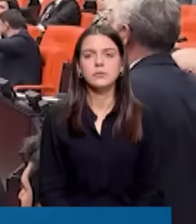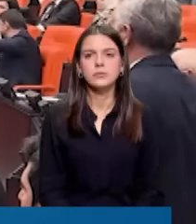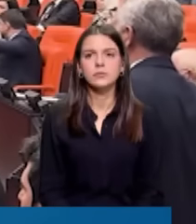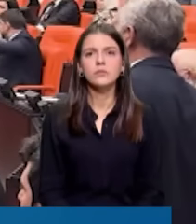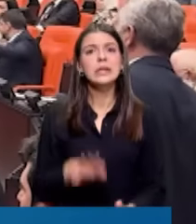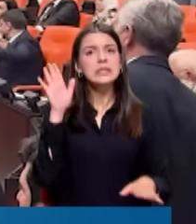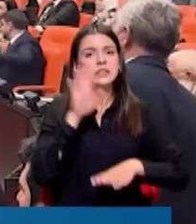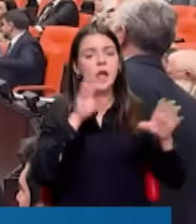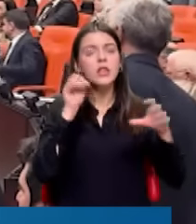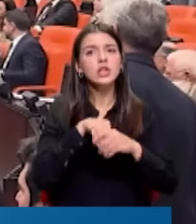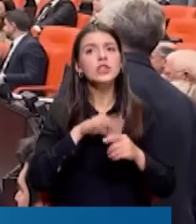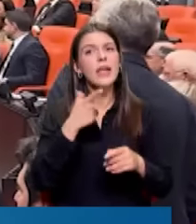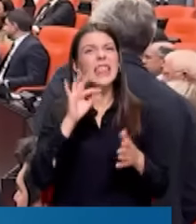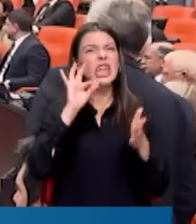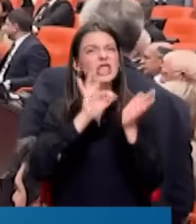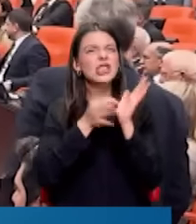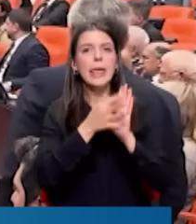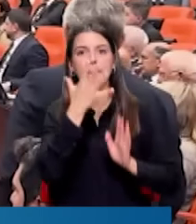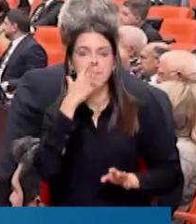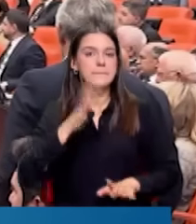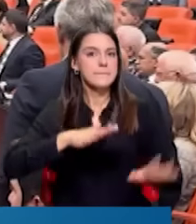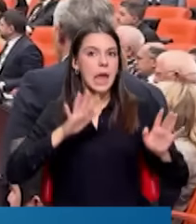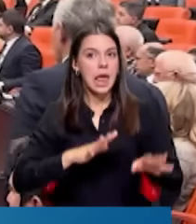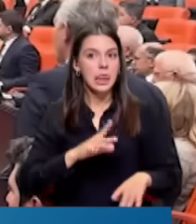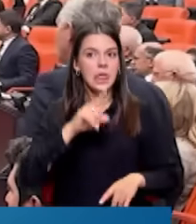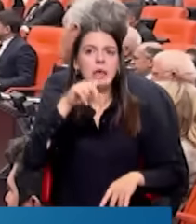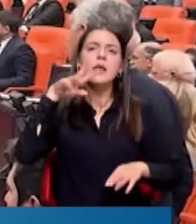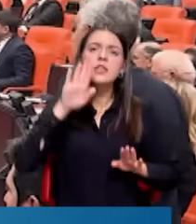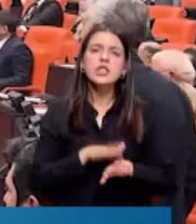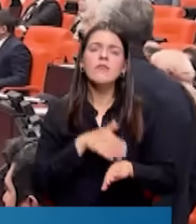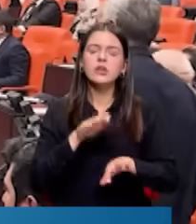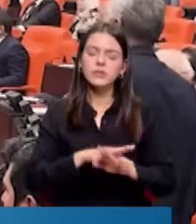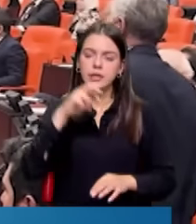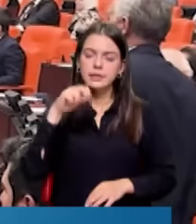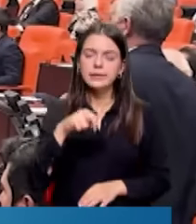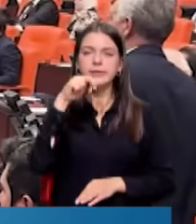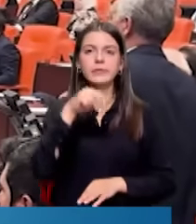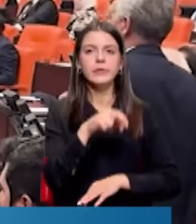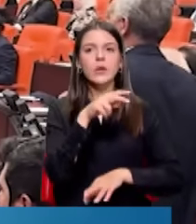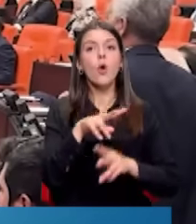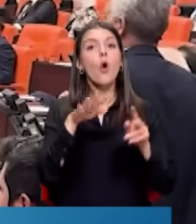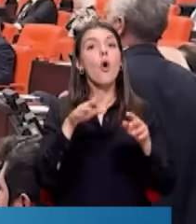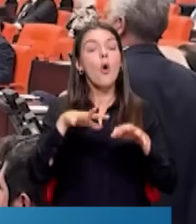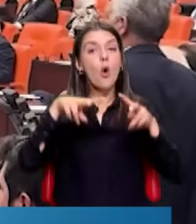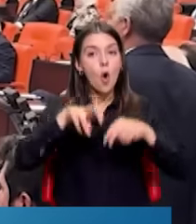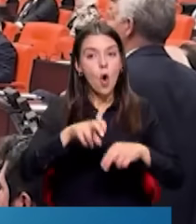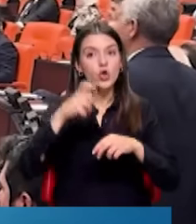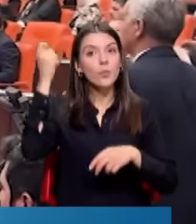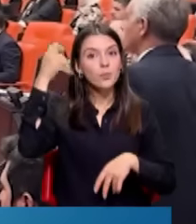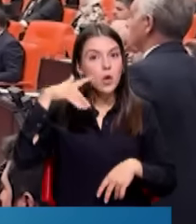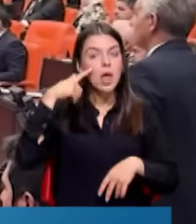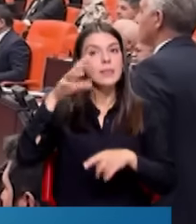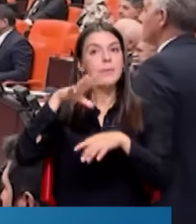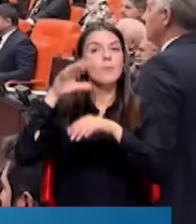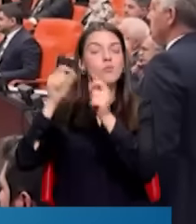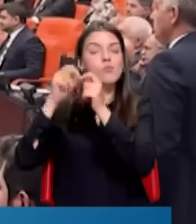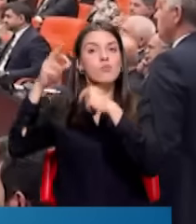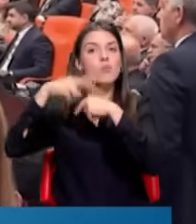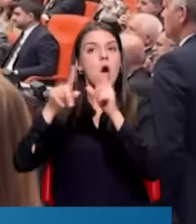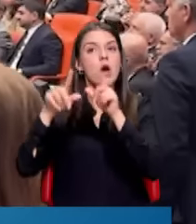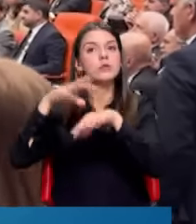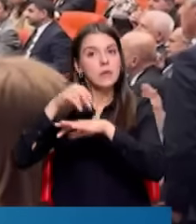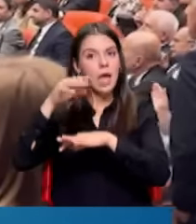Saldırı için adeta işaret bekledi Alpay Özalan. Kürsüye adım adım yaklaştı. Oturumu yöneten Meclis Başkan Vekili Bekir Bozdağ'a baktı, el işareti